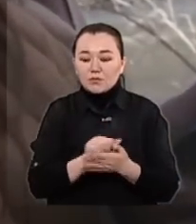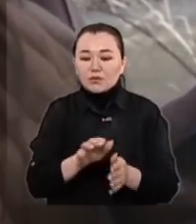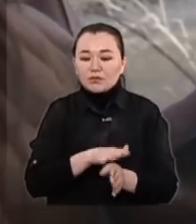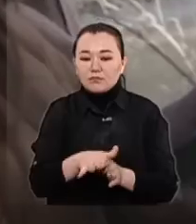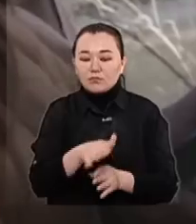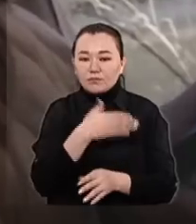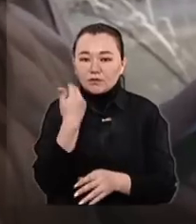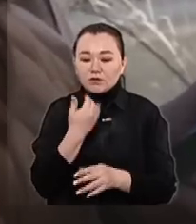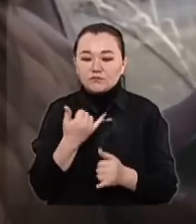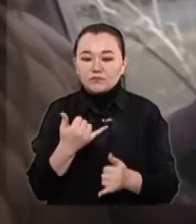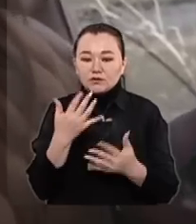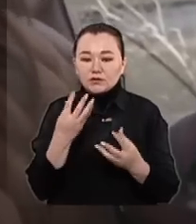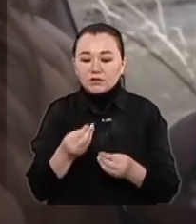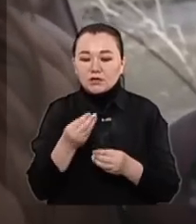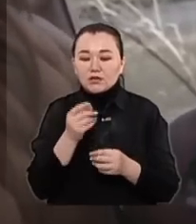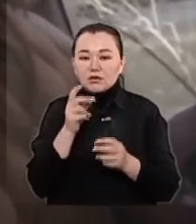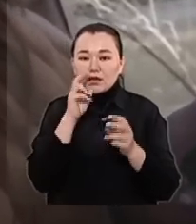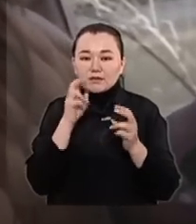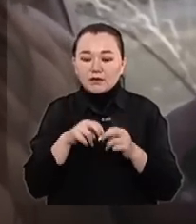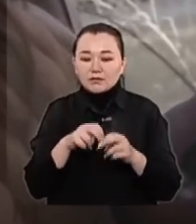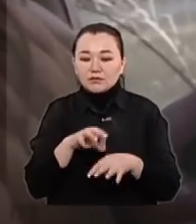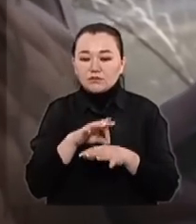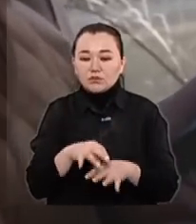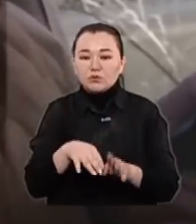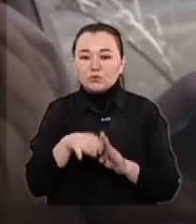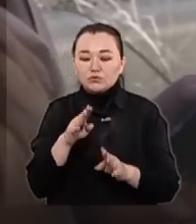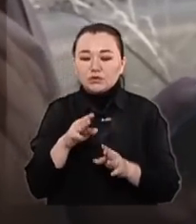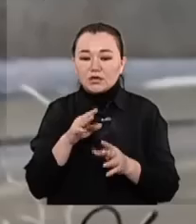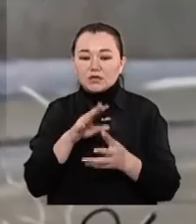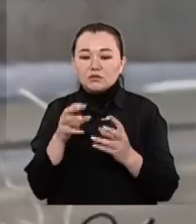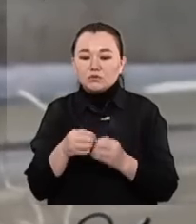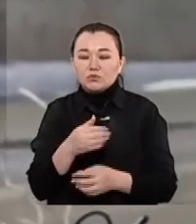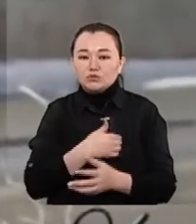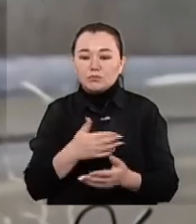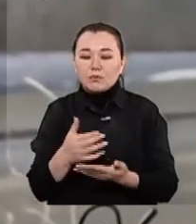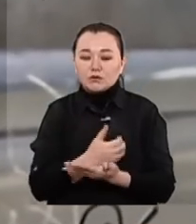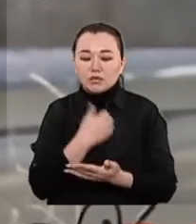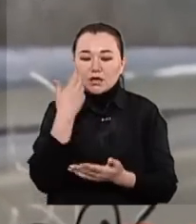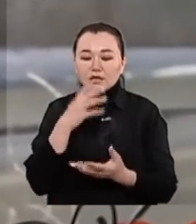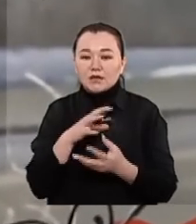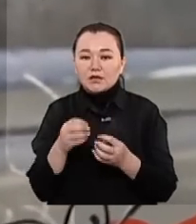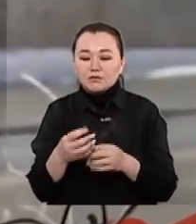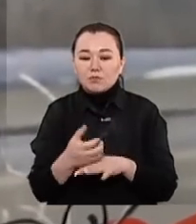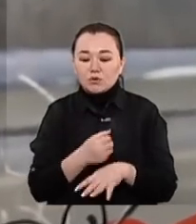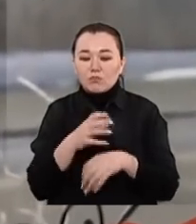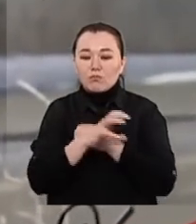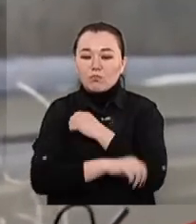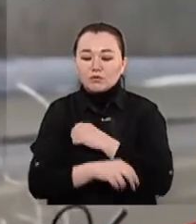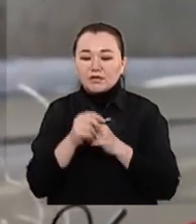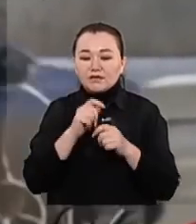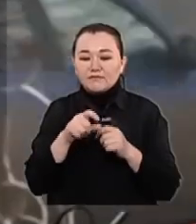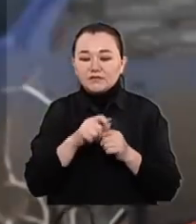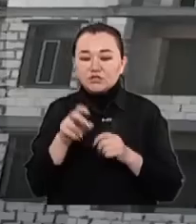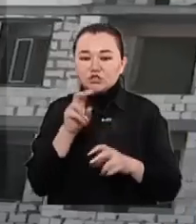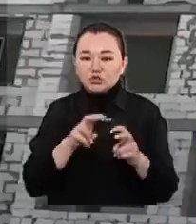емес. Бүгінгі таңда мен сараптамадан оң қорытынды алу жұмыстары жүргізіліп жатыр. Қорытынды алып алғаннан кейін ғана барып инвестор іздеу